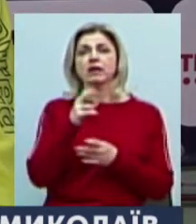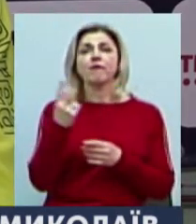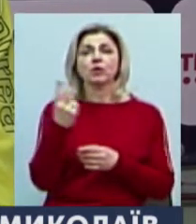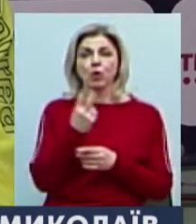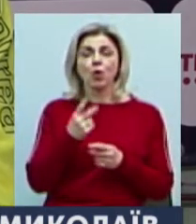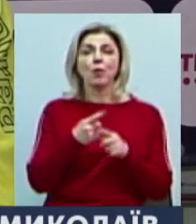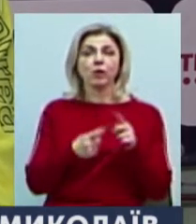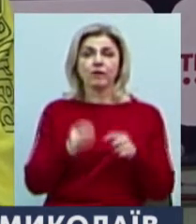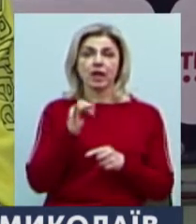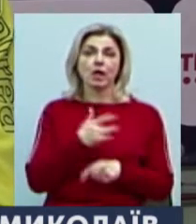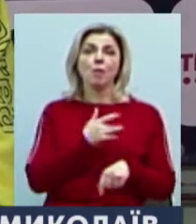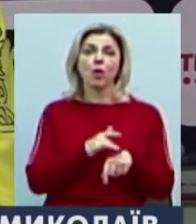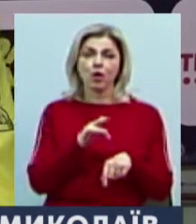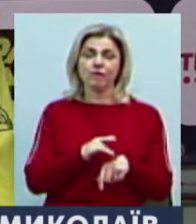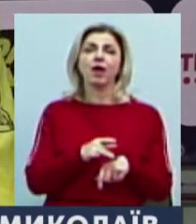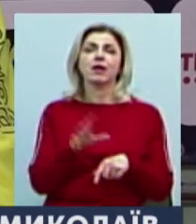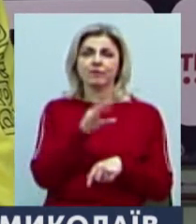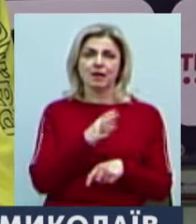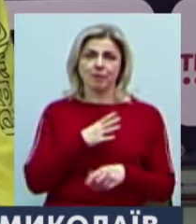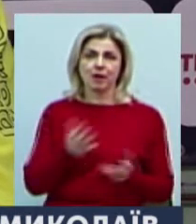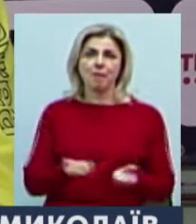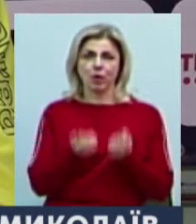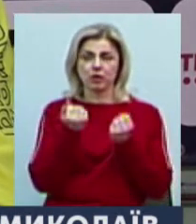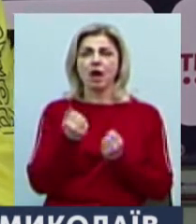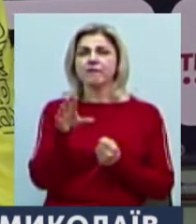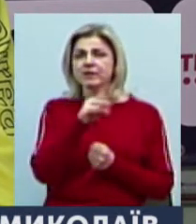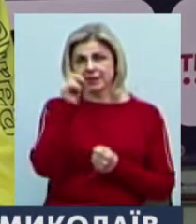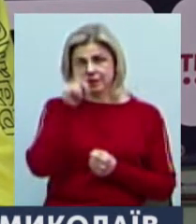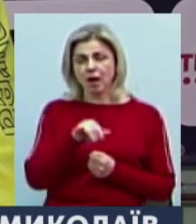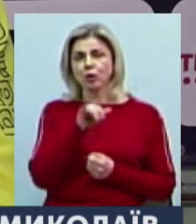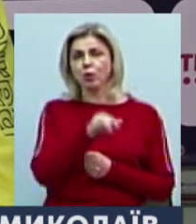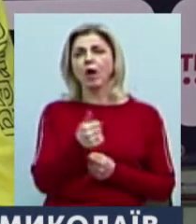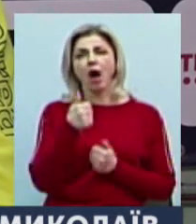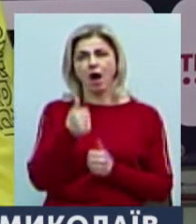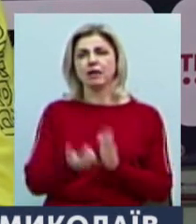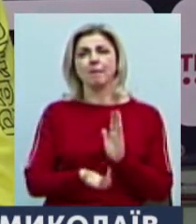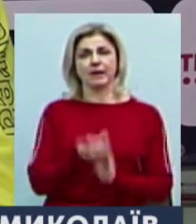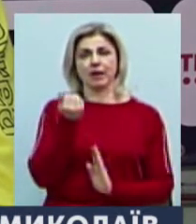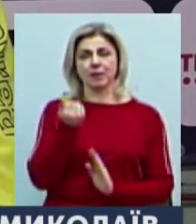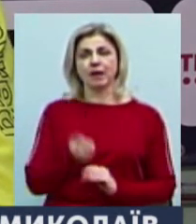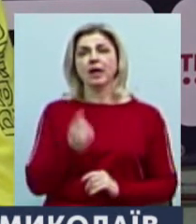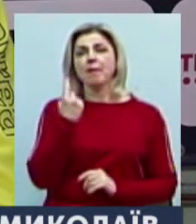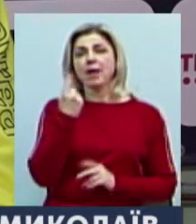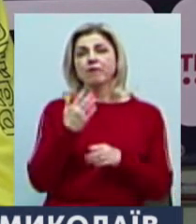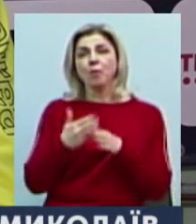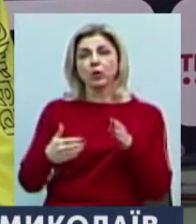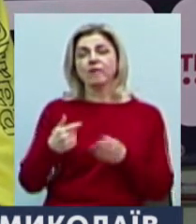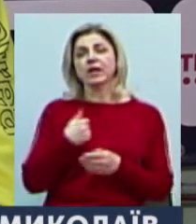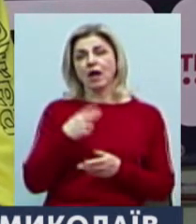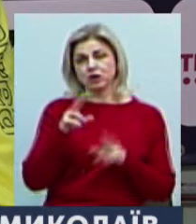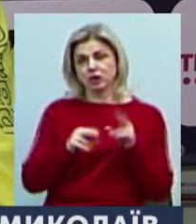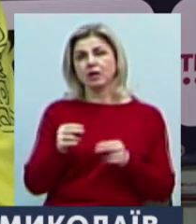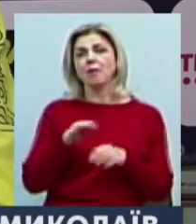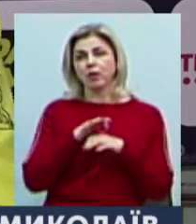і вболівальники гнали їх вперед. Всі знають, що у них гарна підтримка. Щодо нашої гри, можу сказати тільки, що першу половину, я вважаю, ми провели